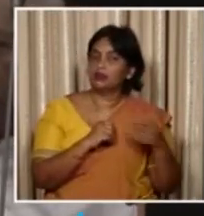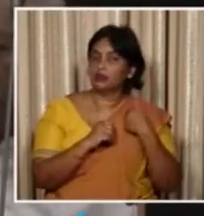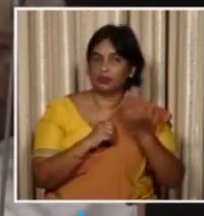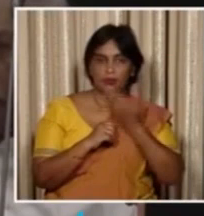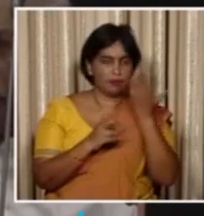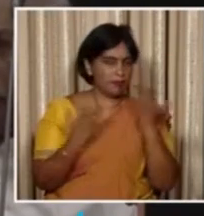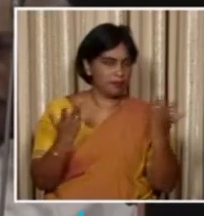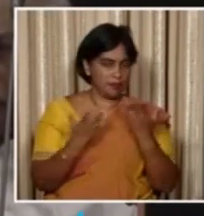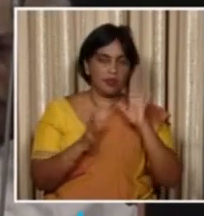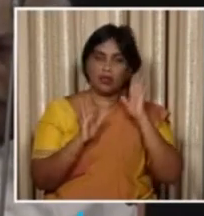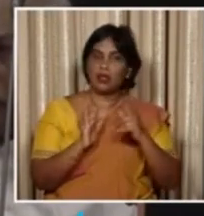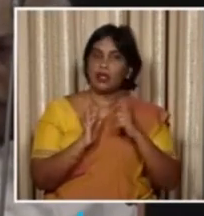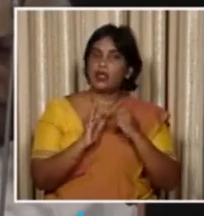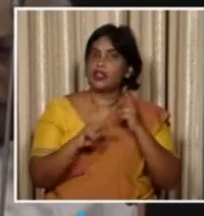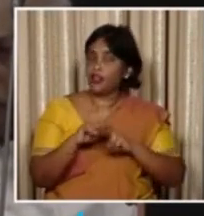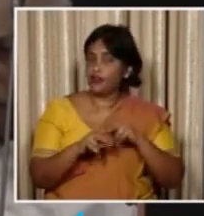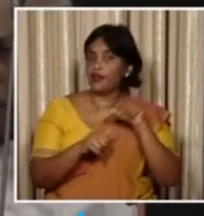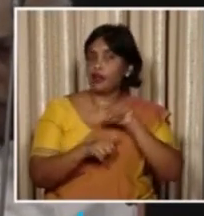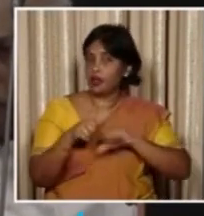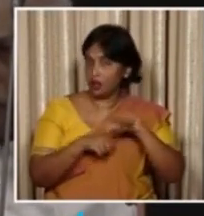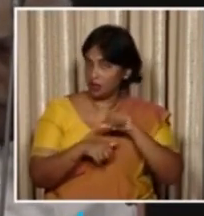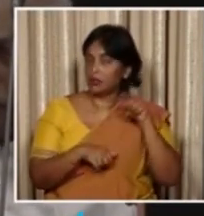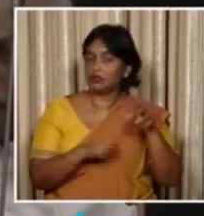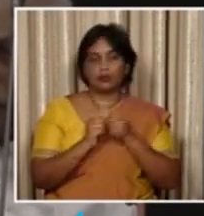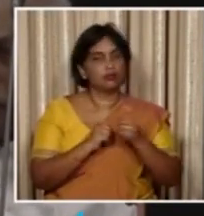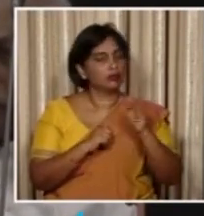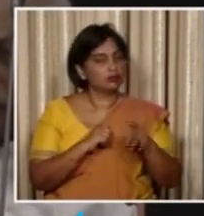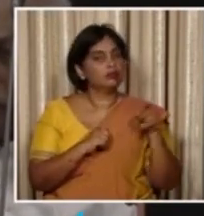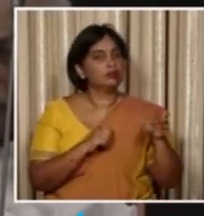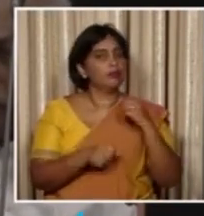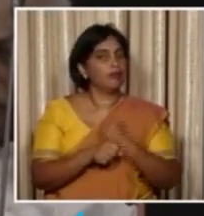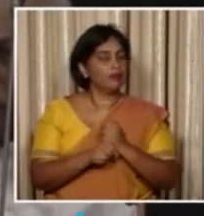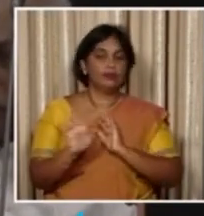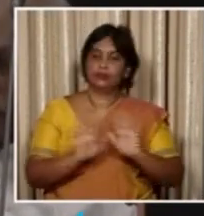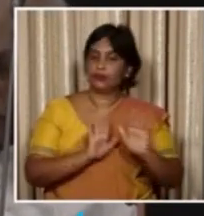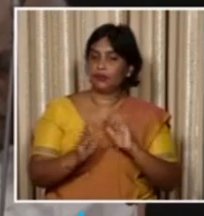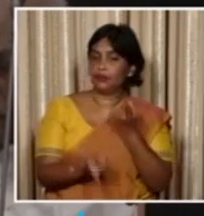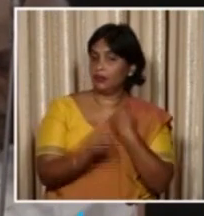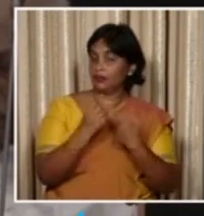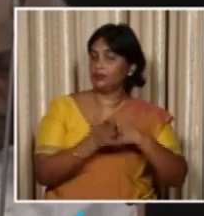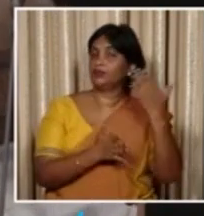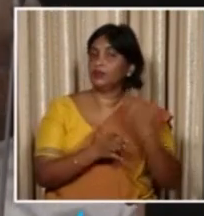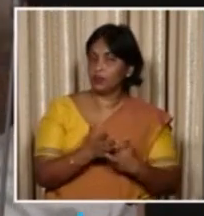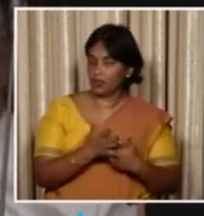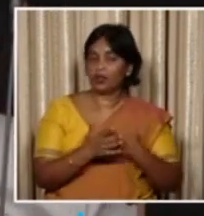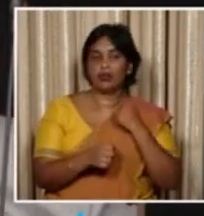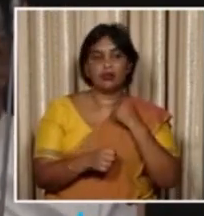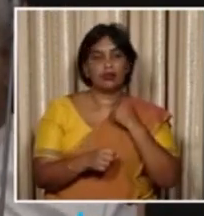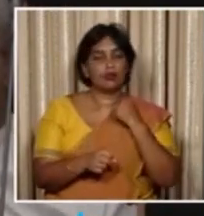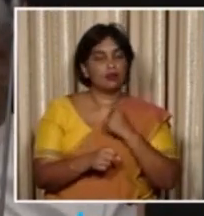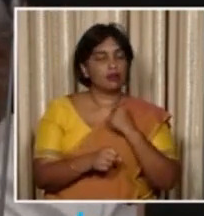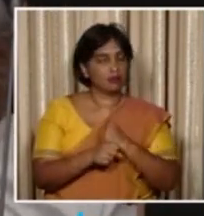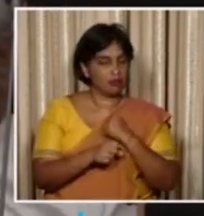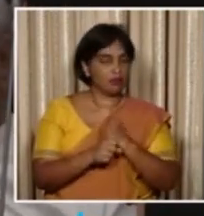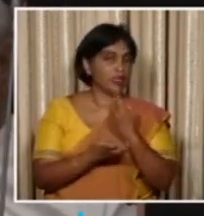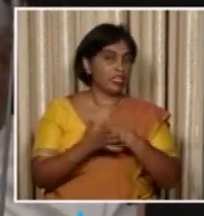හැකියාවක් නැහැ. IF ආයතනයේ සහායයෙන් සිදු කරන ලද රාජ්‍ය පාලන විමර්ශන වාර්තාව Governance